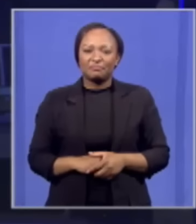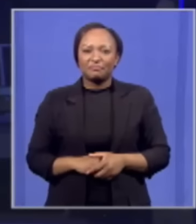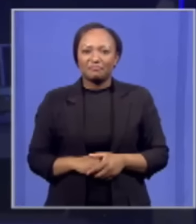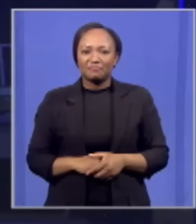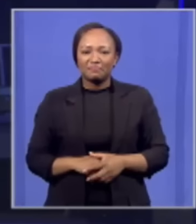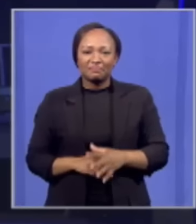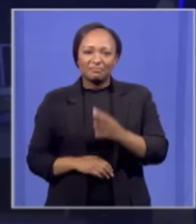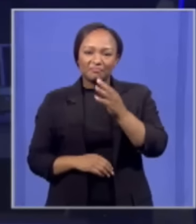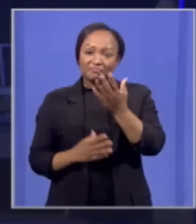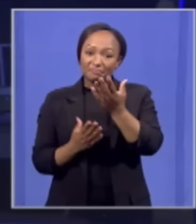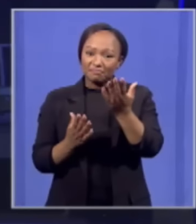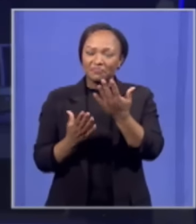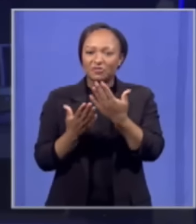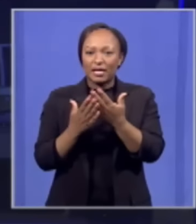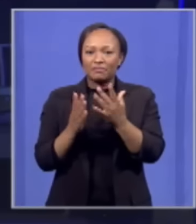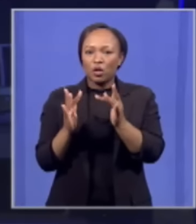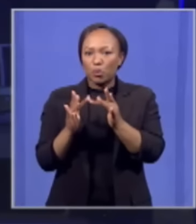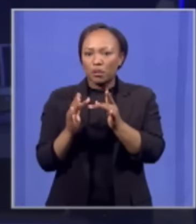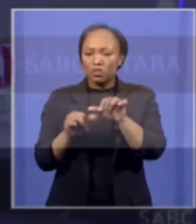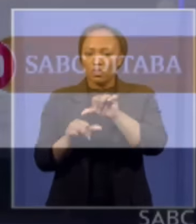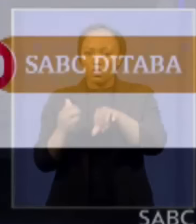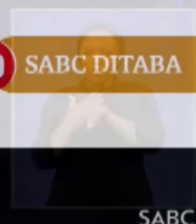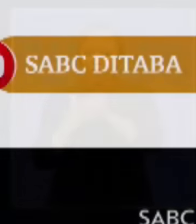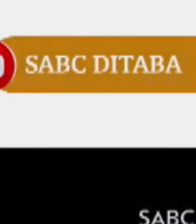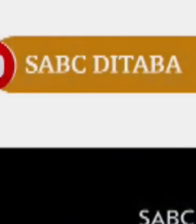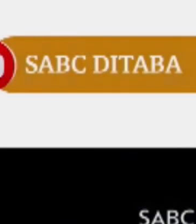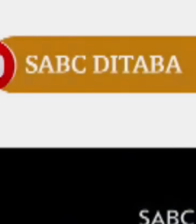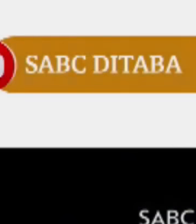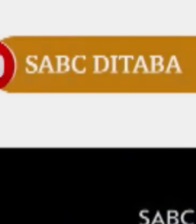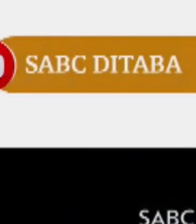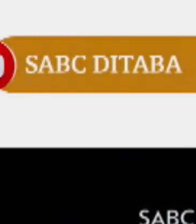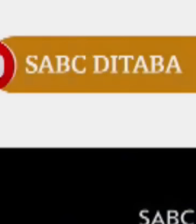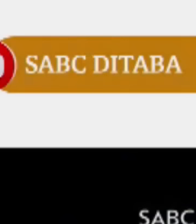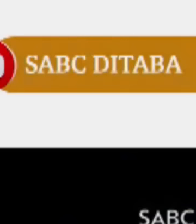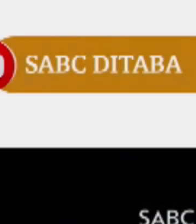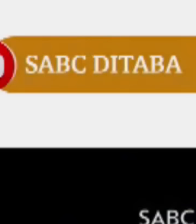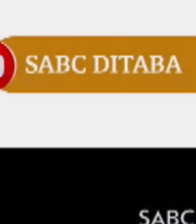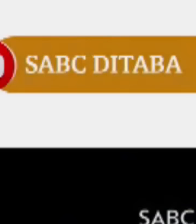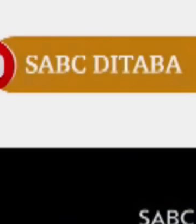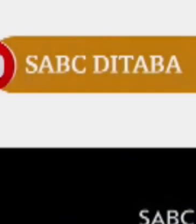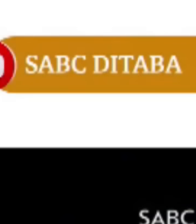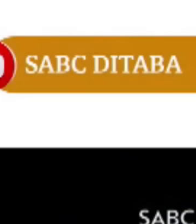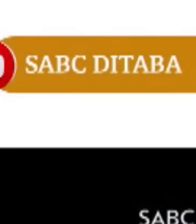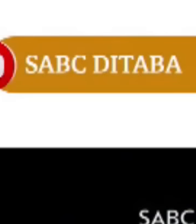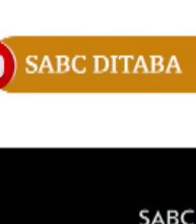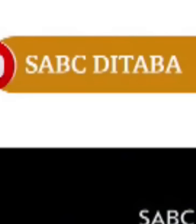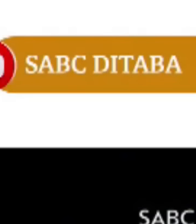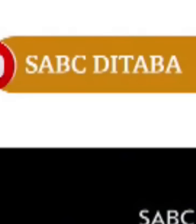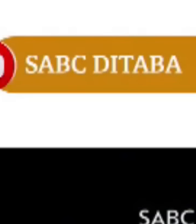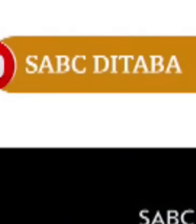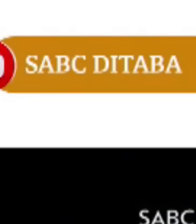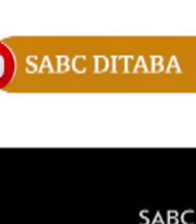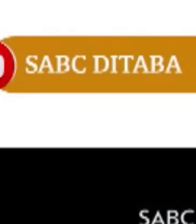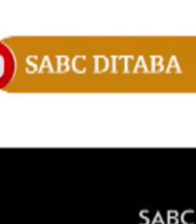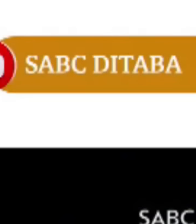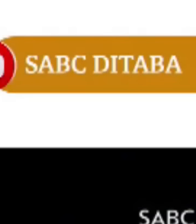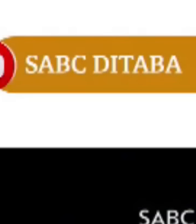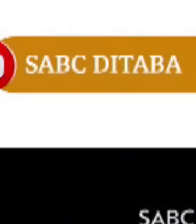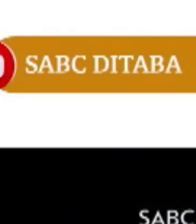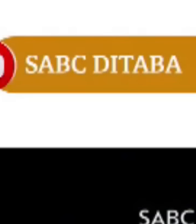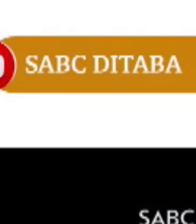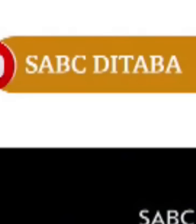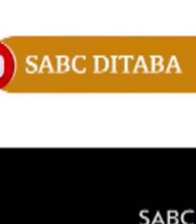Mo ikopanya le rona ho social media ka ha re ya fumaneha ho Facebook ka ditaba dikgang _xk @ditaba_dikgang le ho phehisa